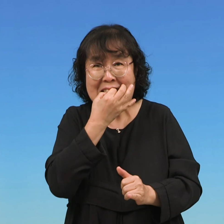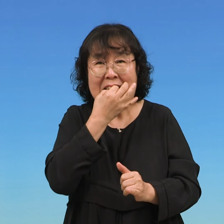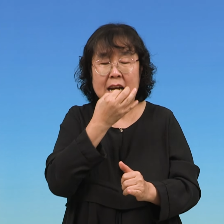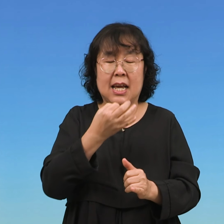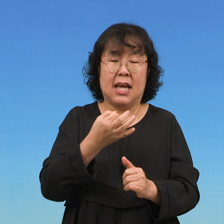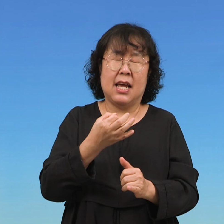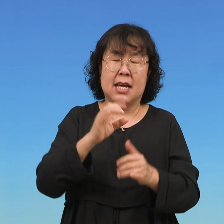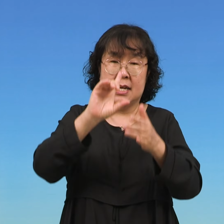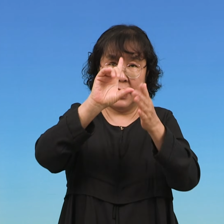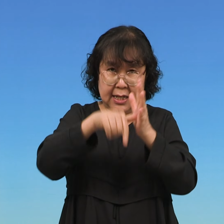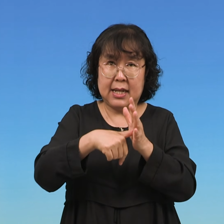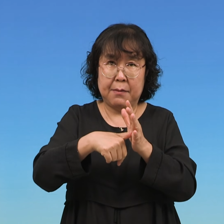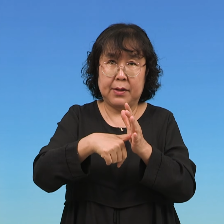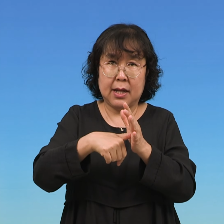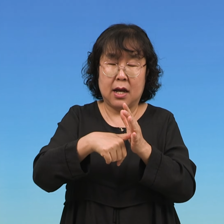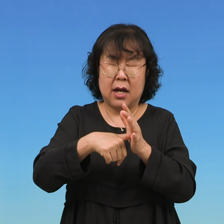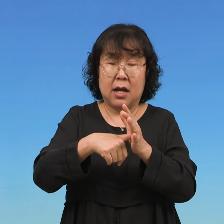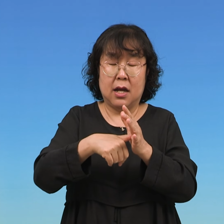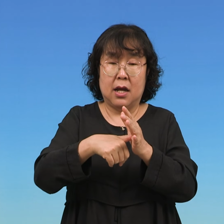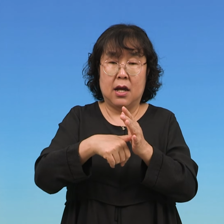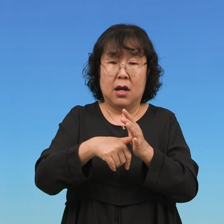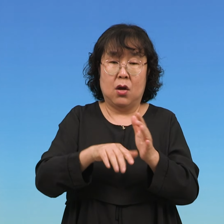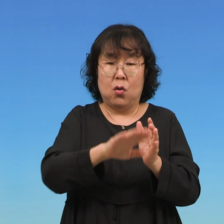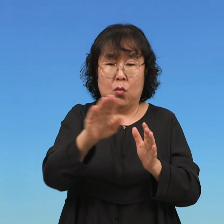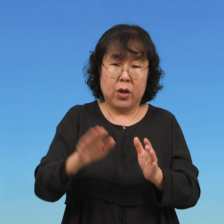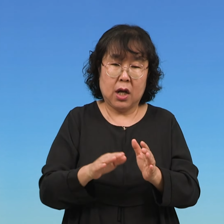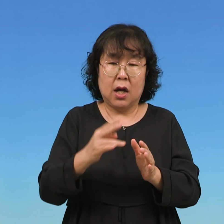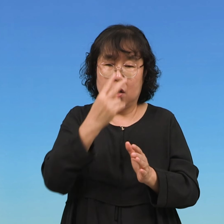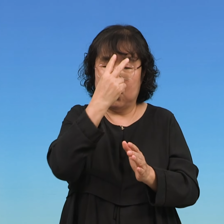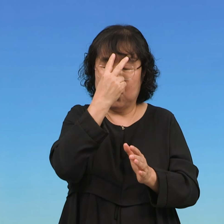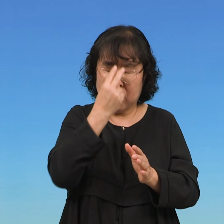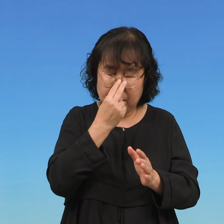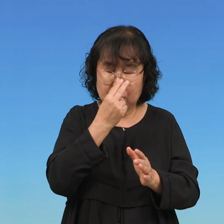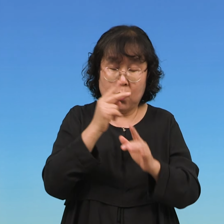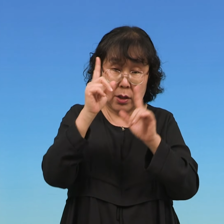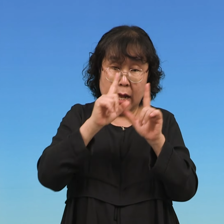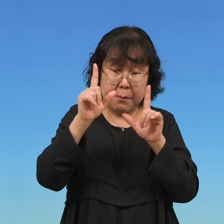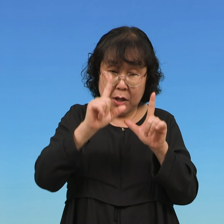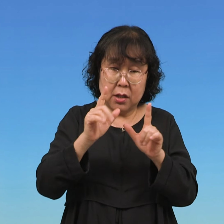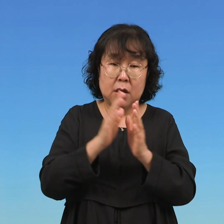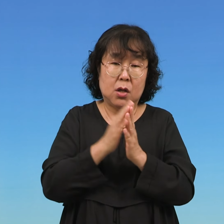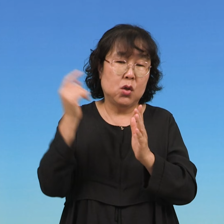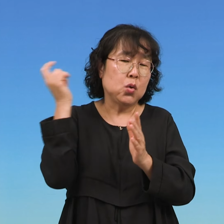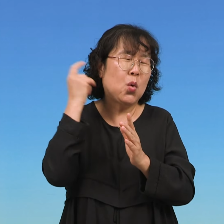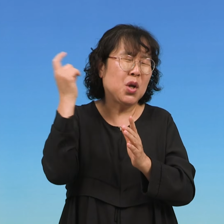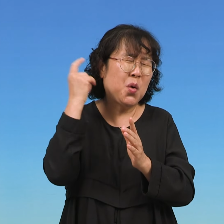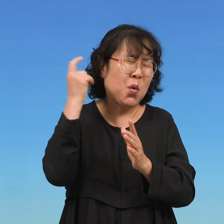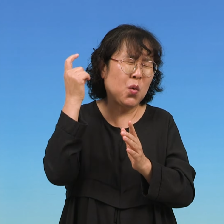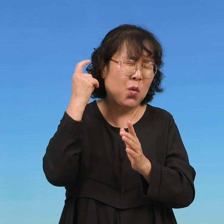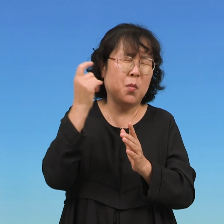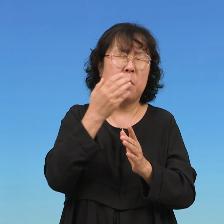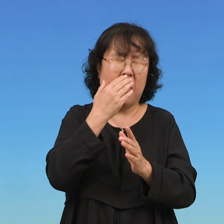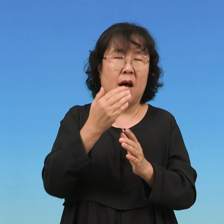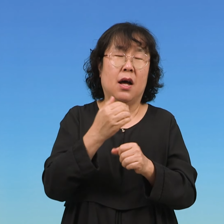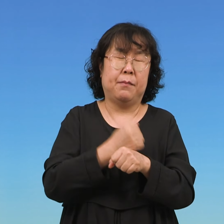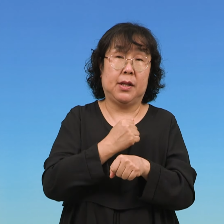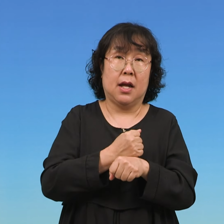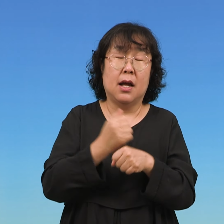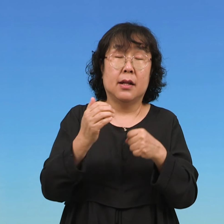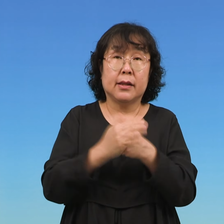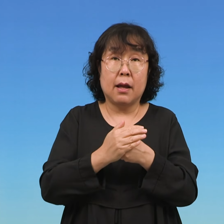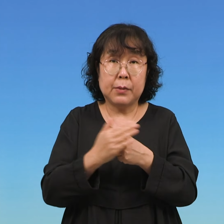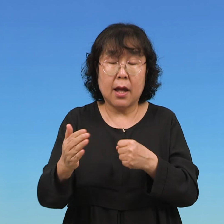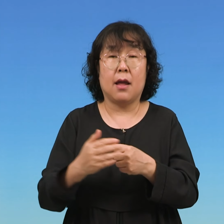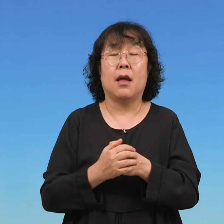이쪽으로 여기다 탐욕을 부추기고 그러면 눈 감고 살지 눈 감고 살면 소리로 들려요이 시대가 탐욕에도 있습니다